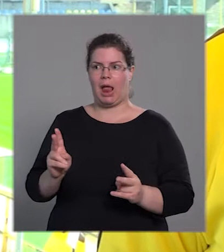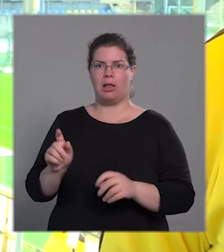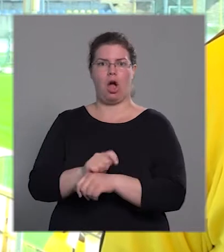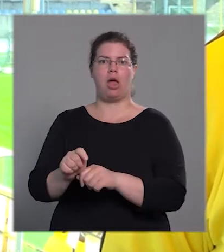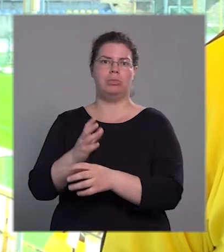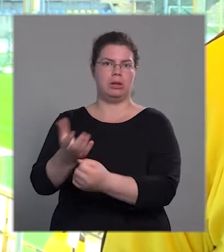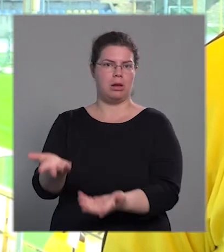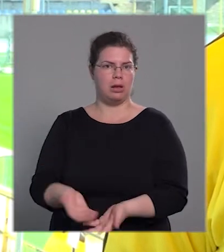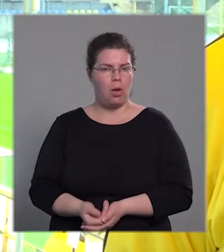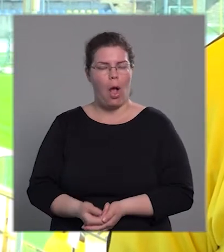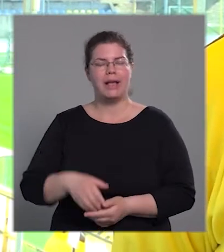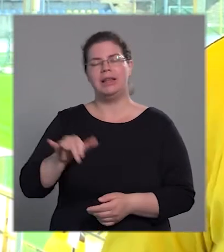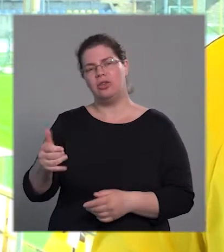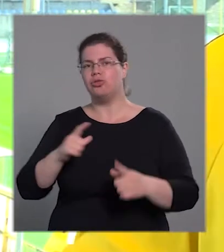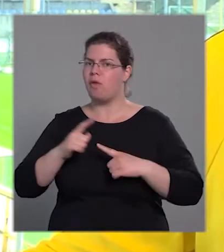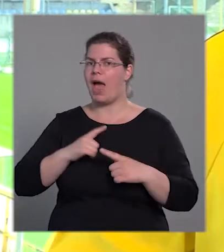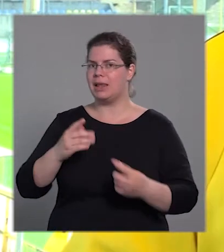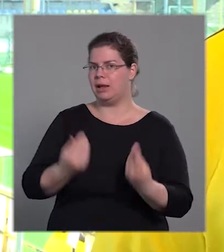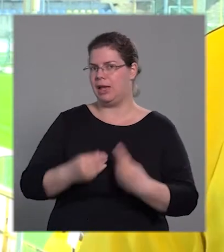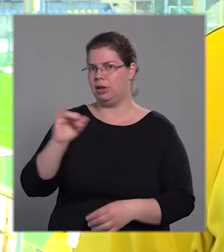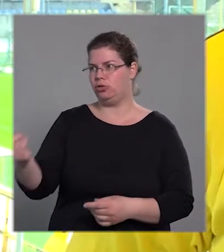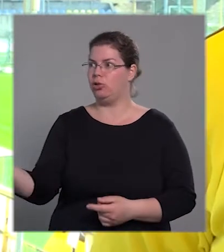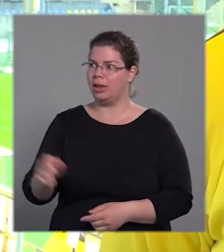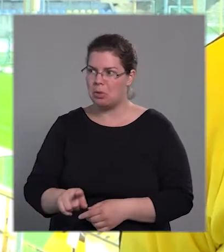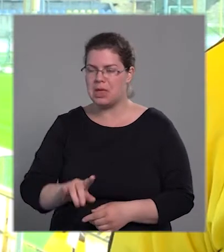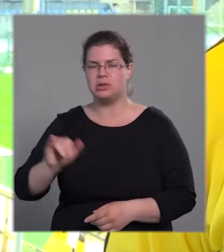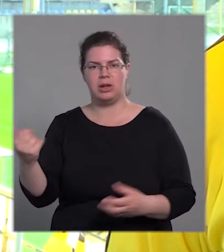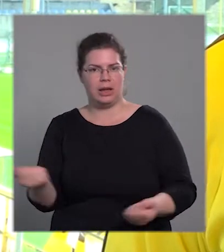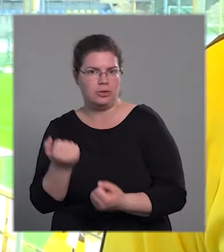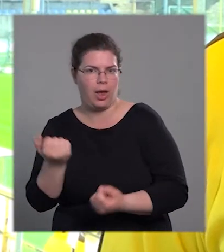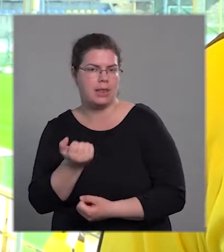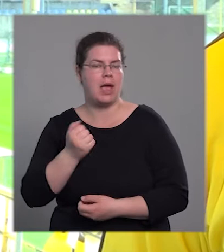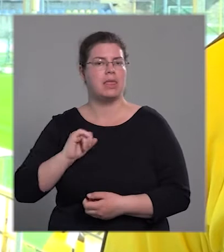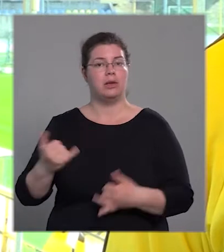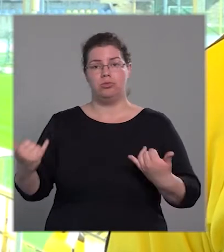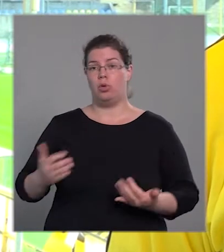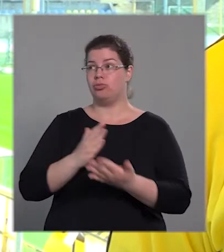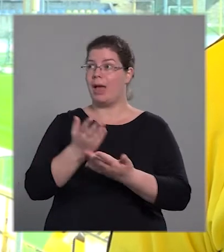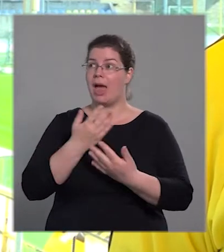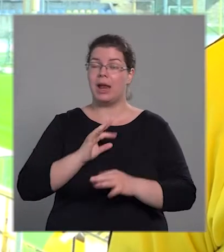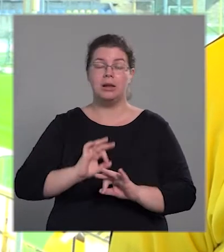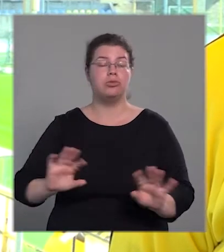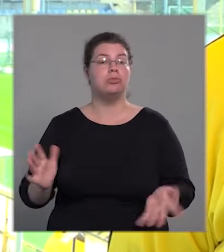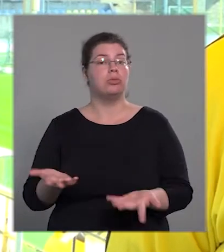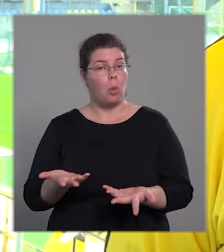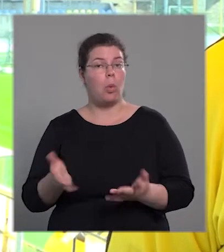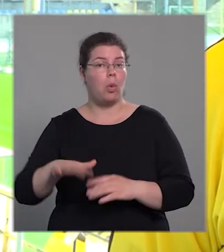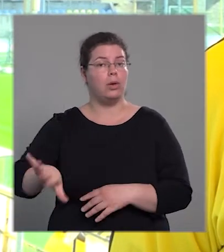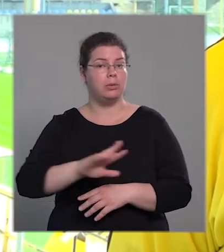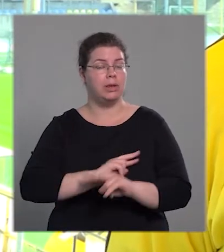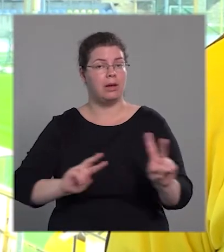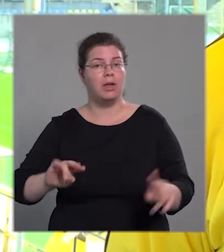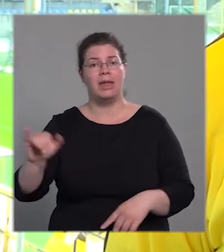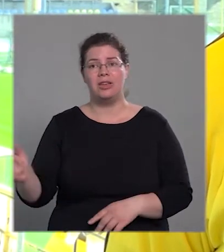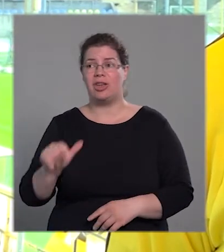és a játékosok is várták már, hogy azért kijöhessenek és edzhessenek, és hát most már hála Istennek jók a körülmények is, és